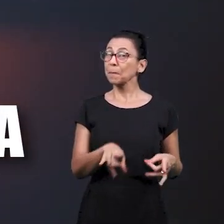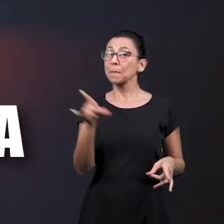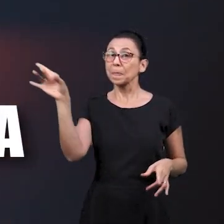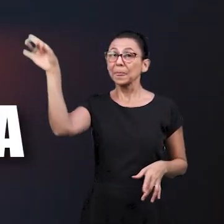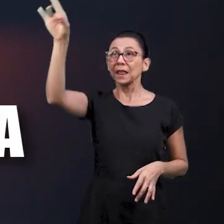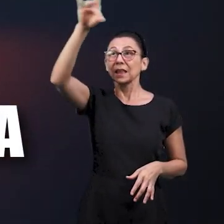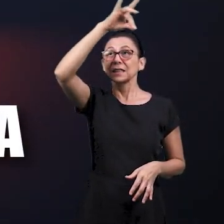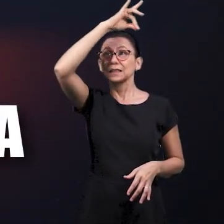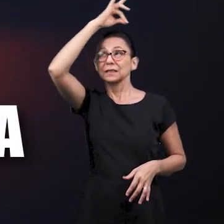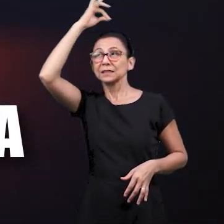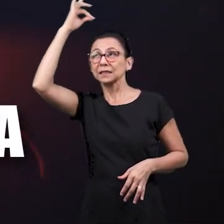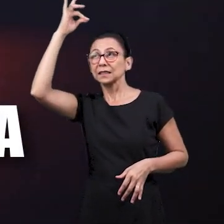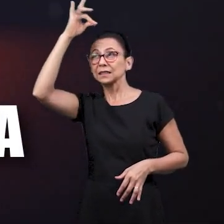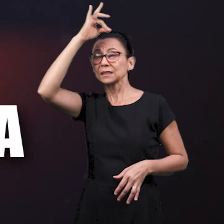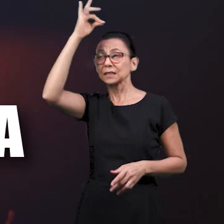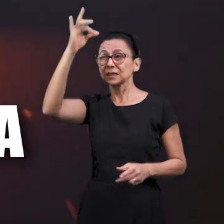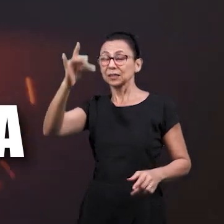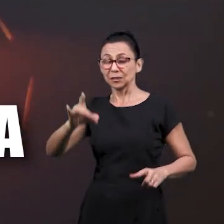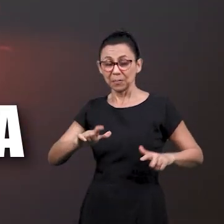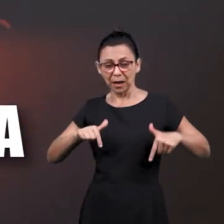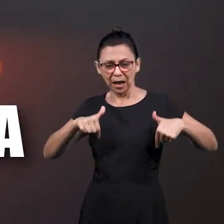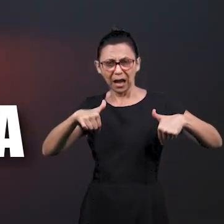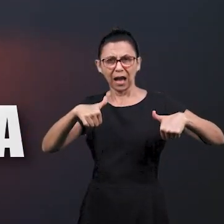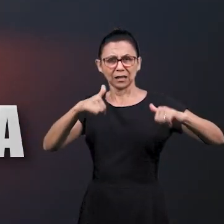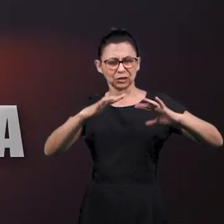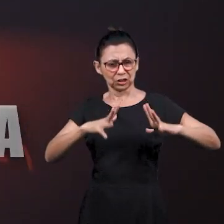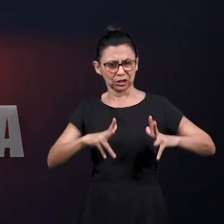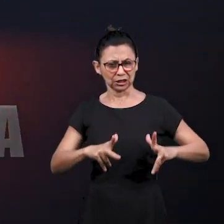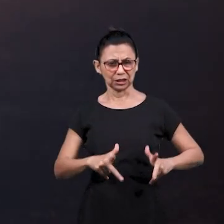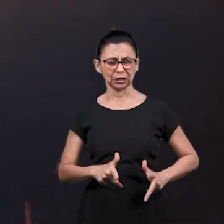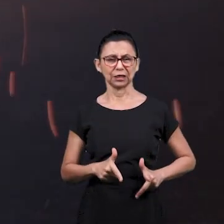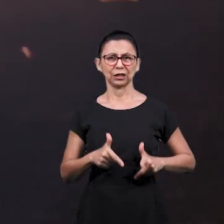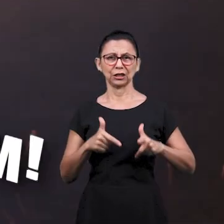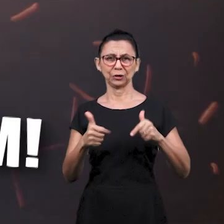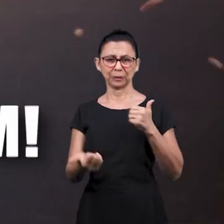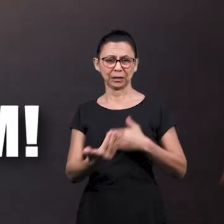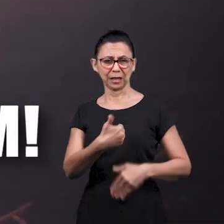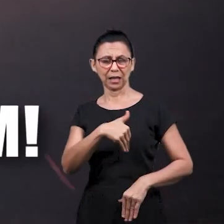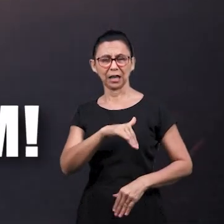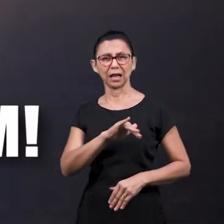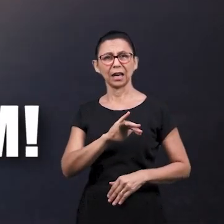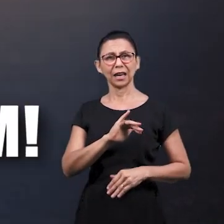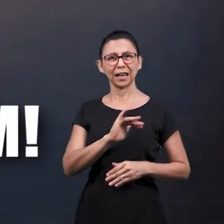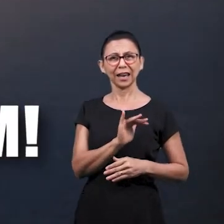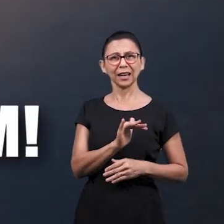Приди и зажги живой огонь в душе моей, пусть